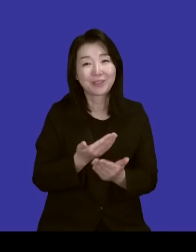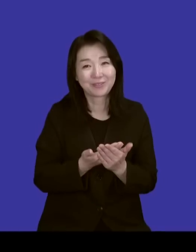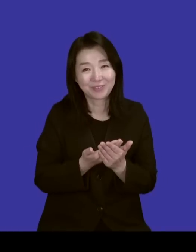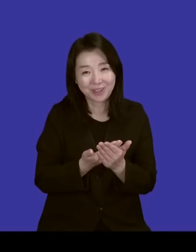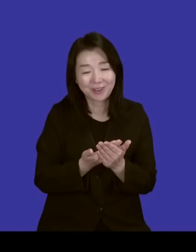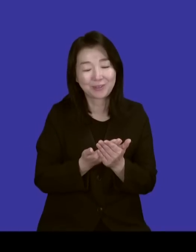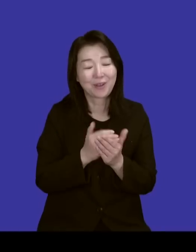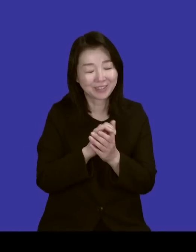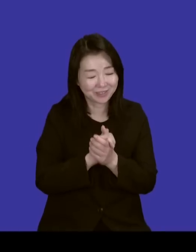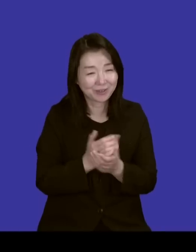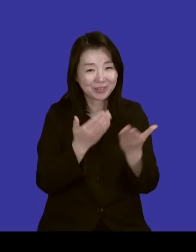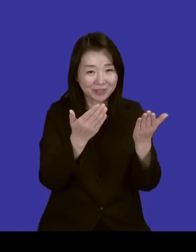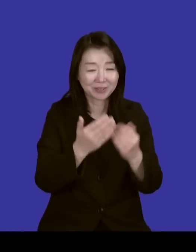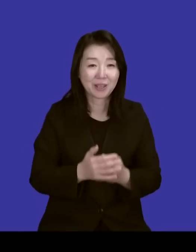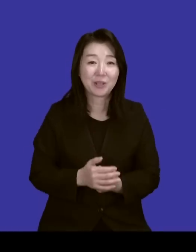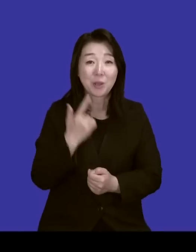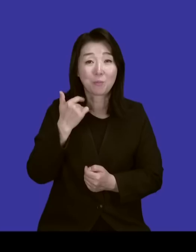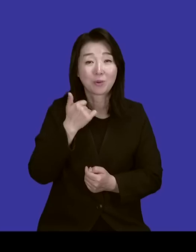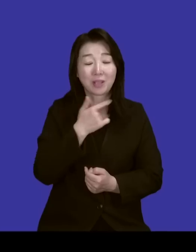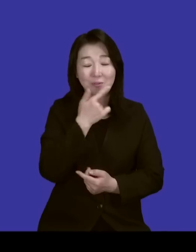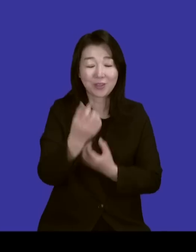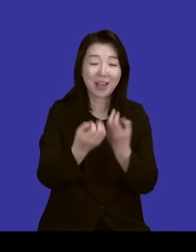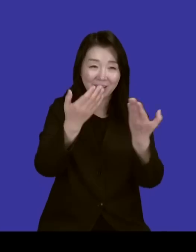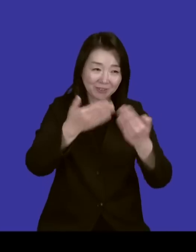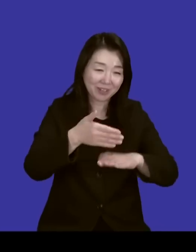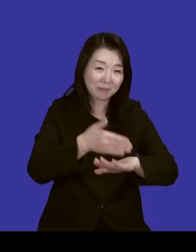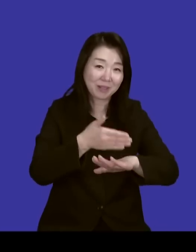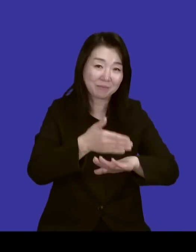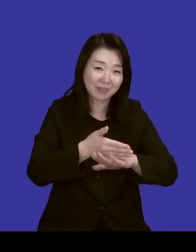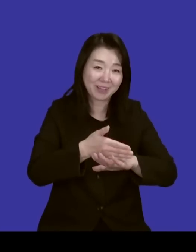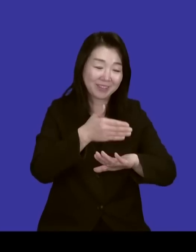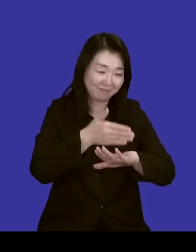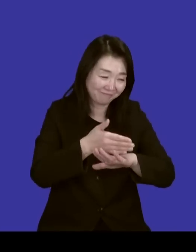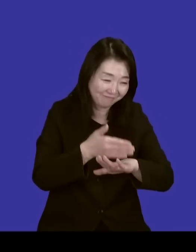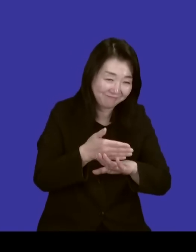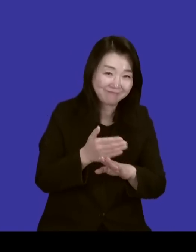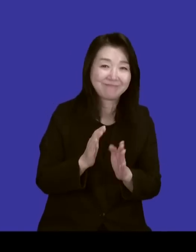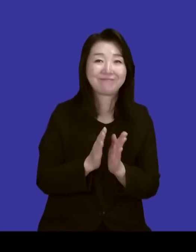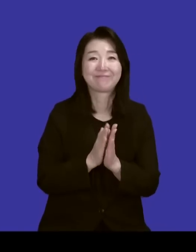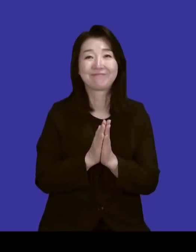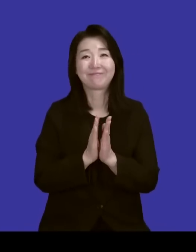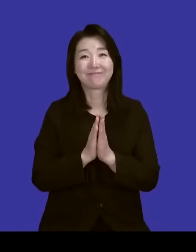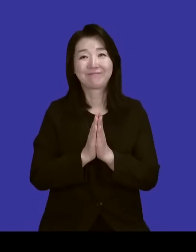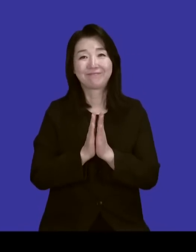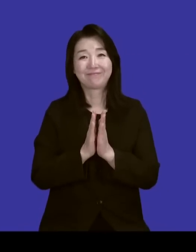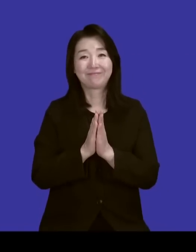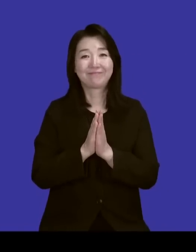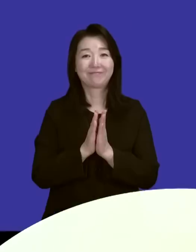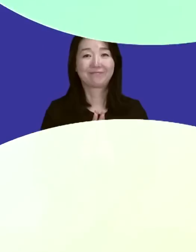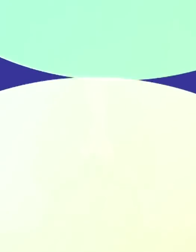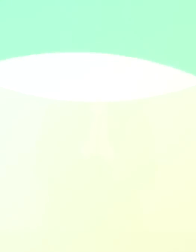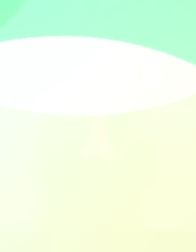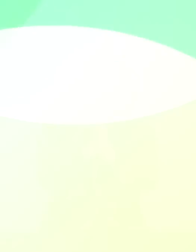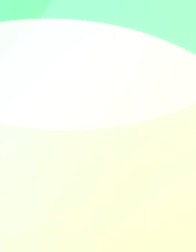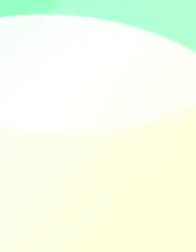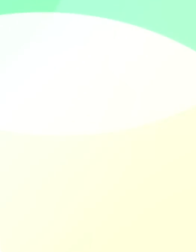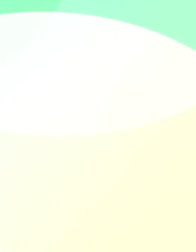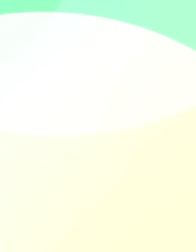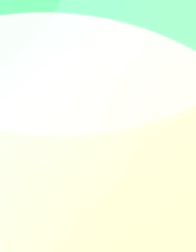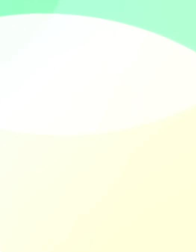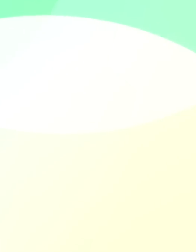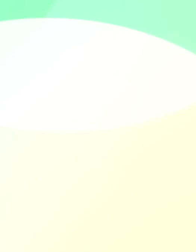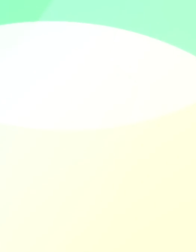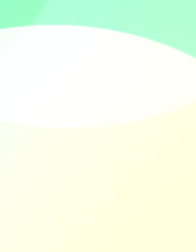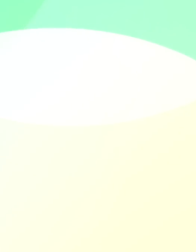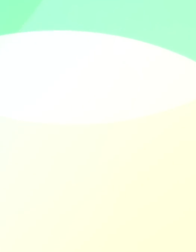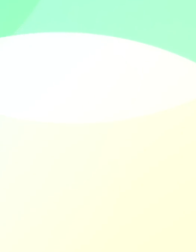진심으로 기도하겠습니다. 네, 감사합니다. 목사님 오늘 귀한 간증 나눠주셔서 고맙습니다. 네, 네, 고맙습니다. 감사합니다. 감사합니다.